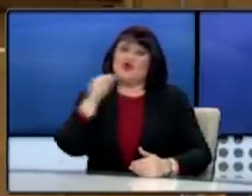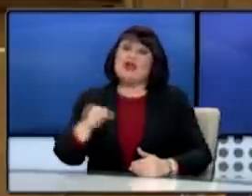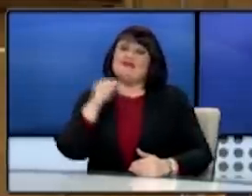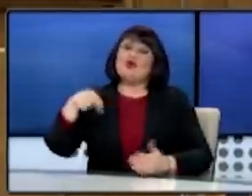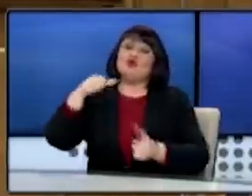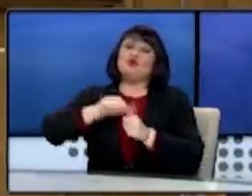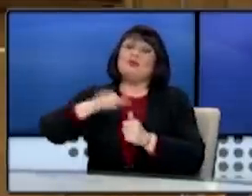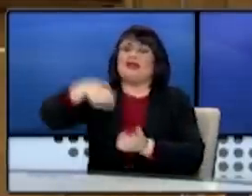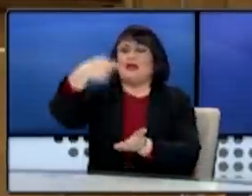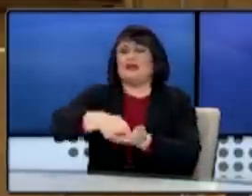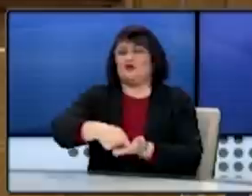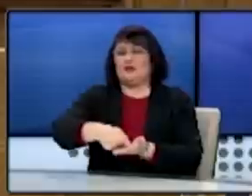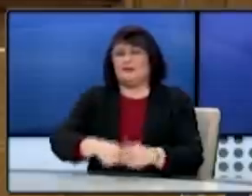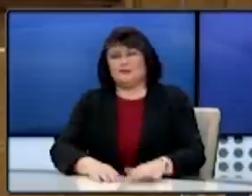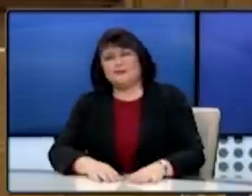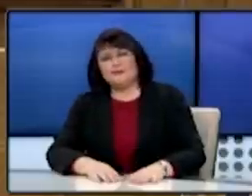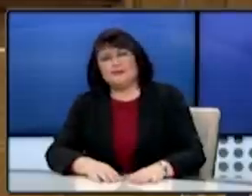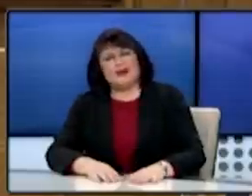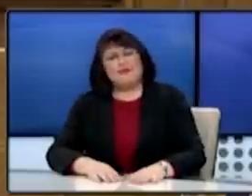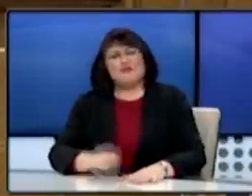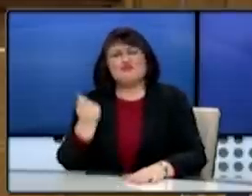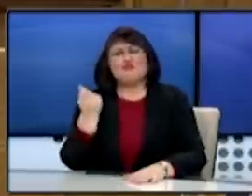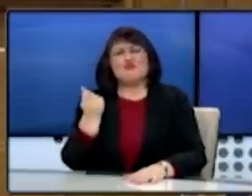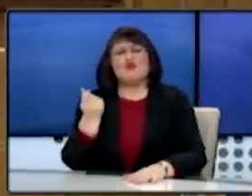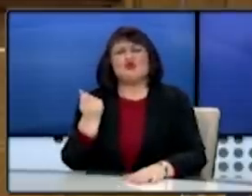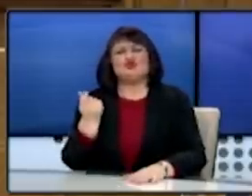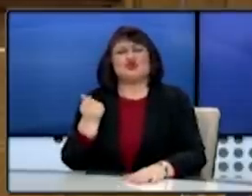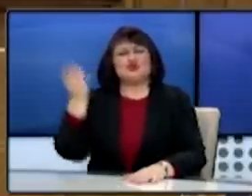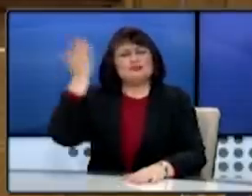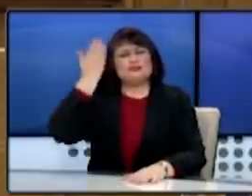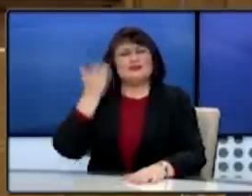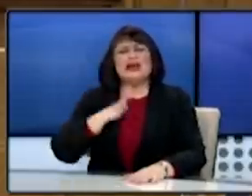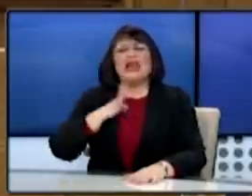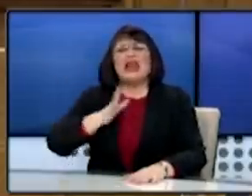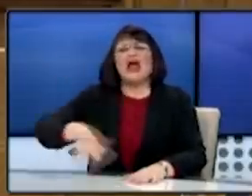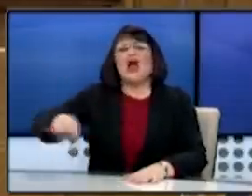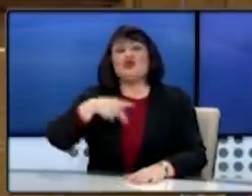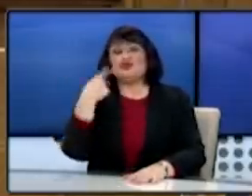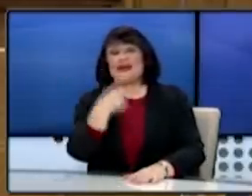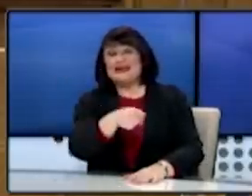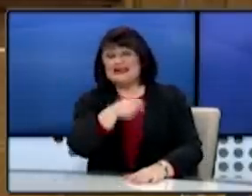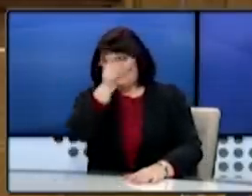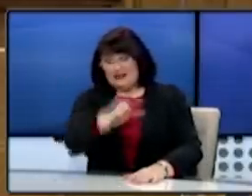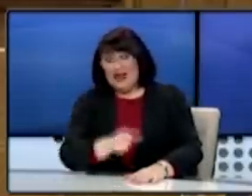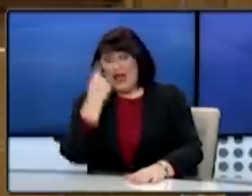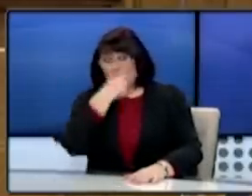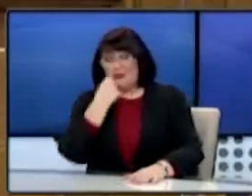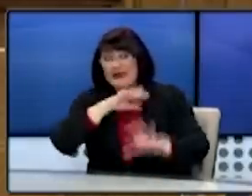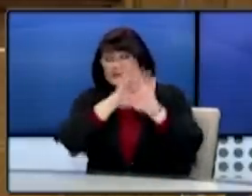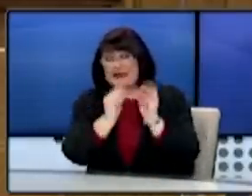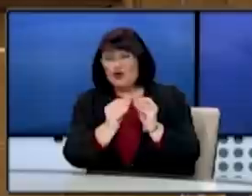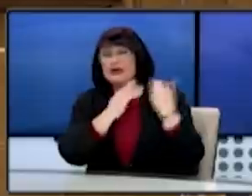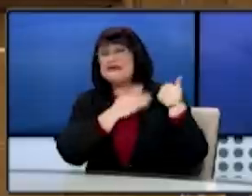μήνα. Αλήθεια, πόσο λέτε ότι πρέπει να κοστολογήσει ο λαός τις δικές σας ατομικές και